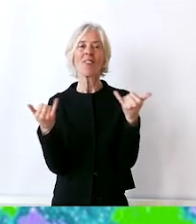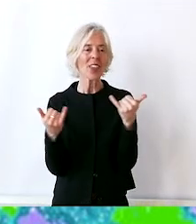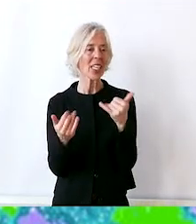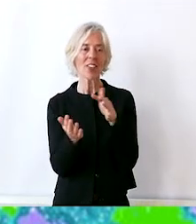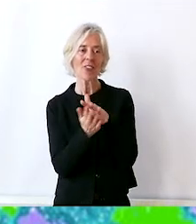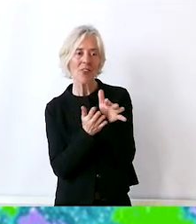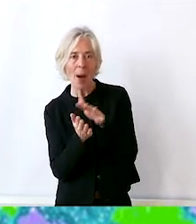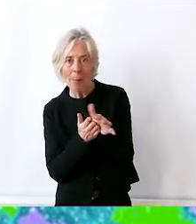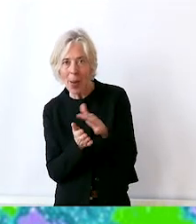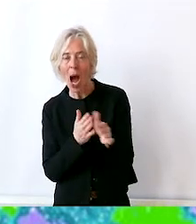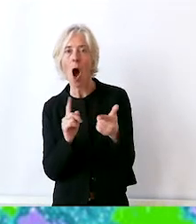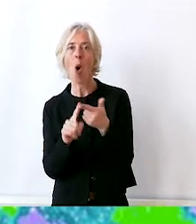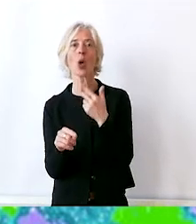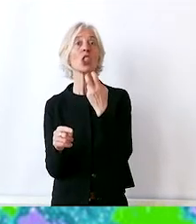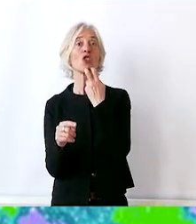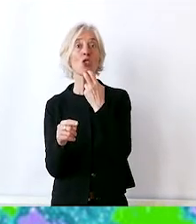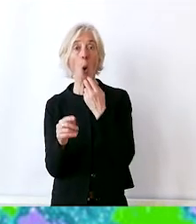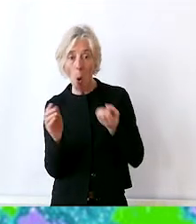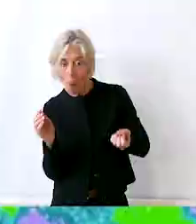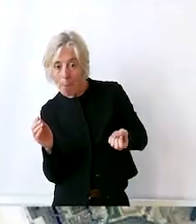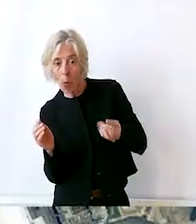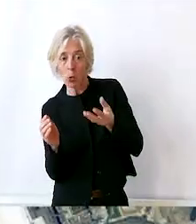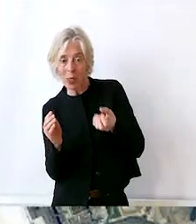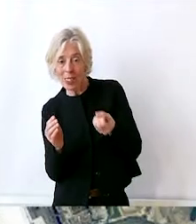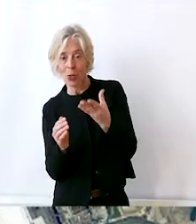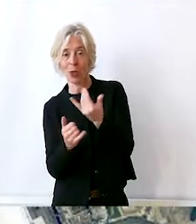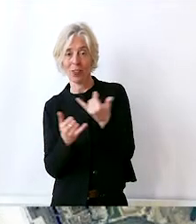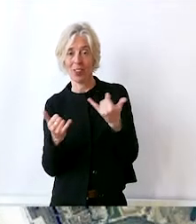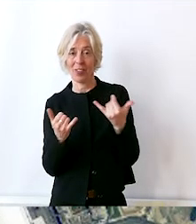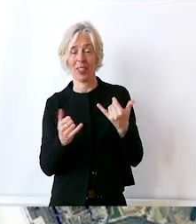verbraucht, wie kann ich das Netz entsprechend steuern.